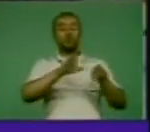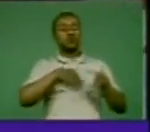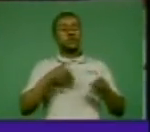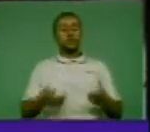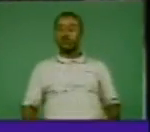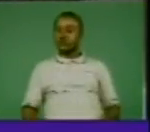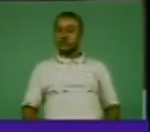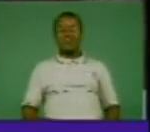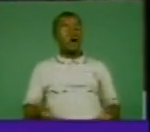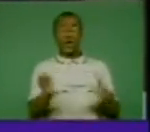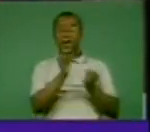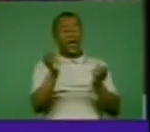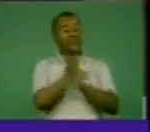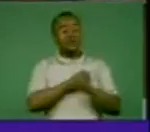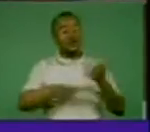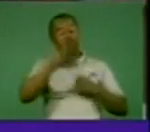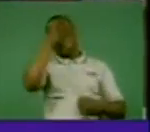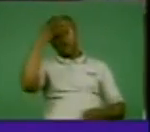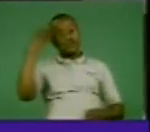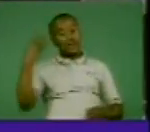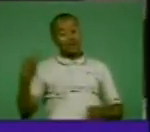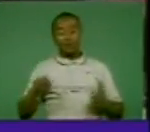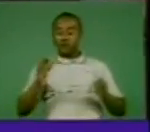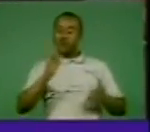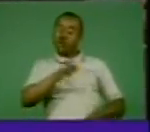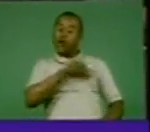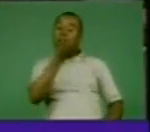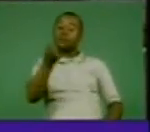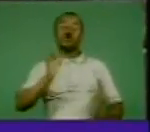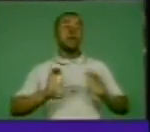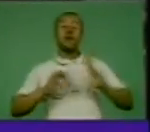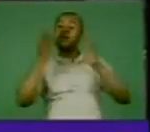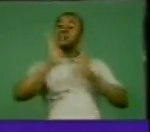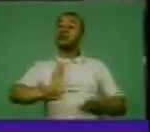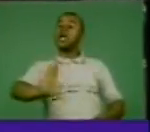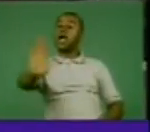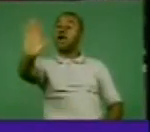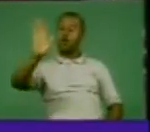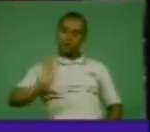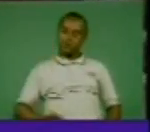Yeah.